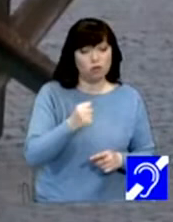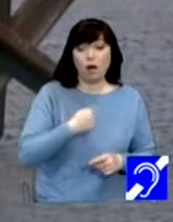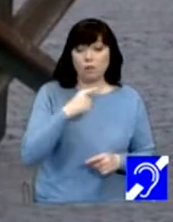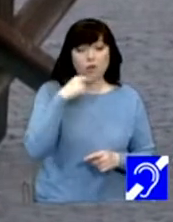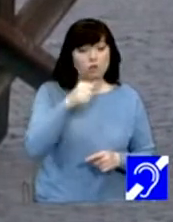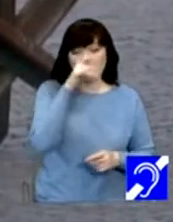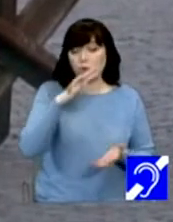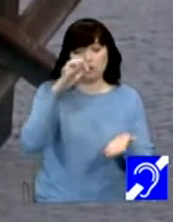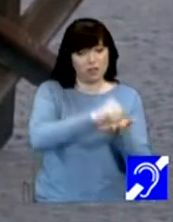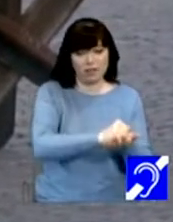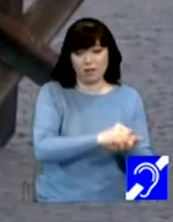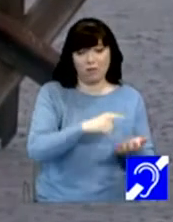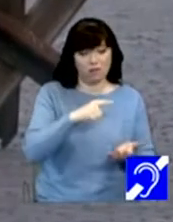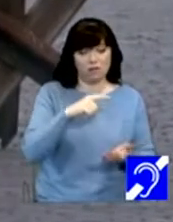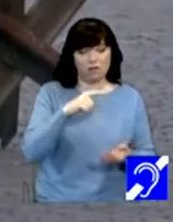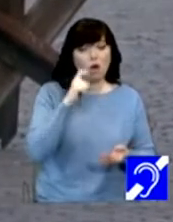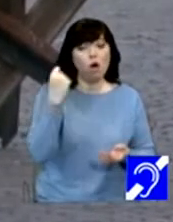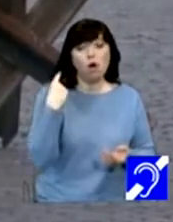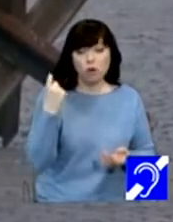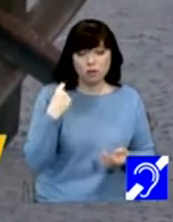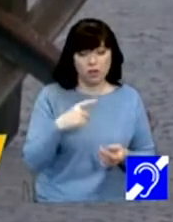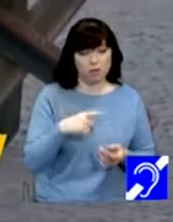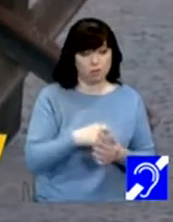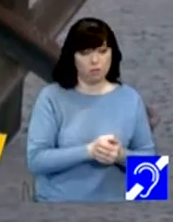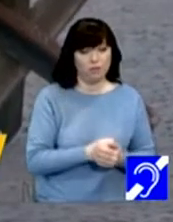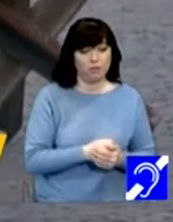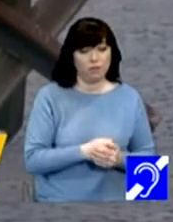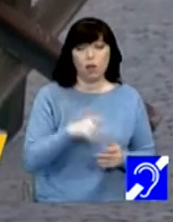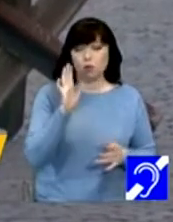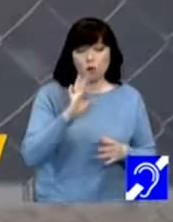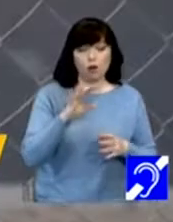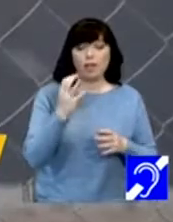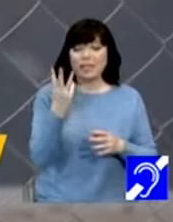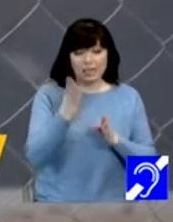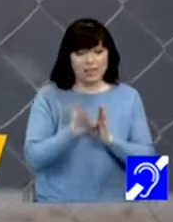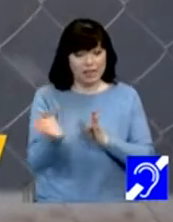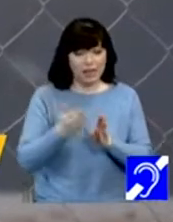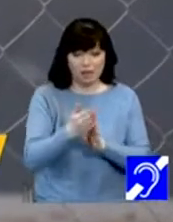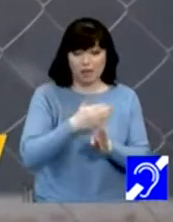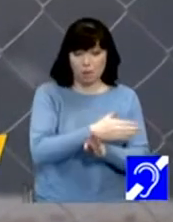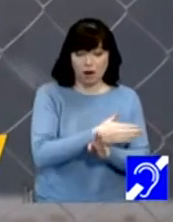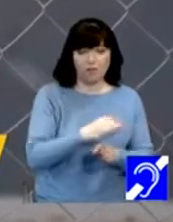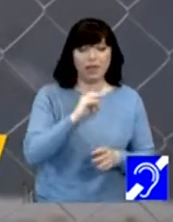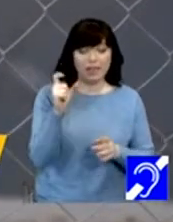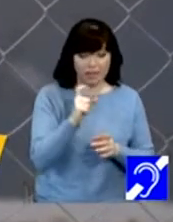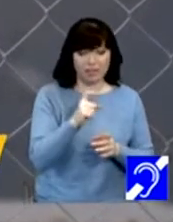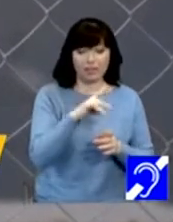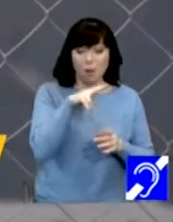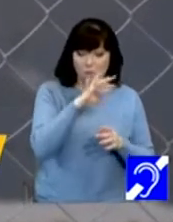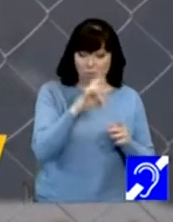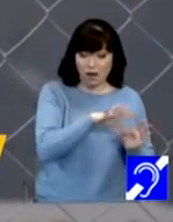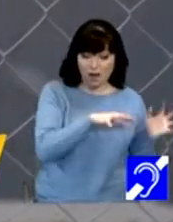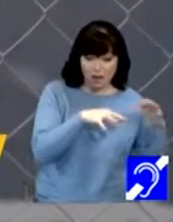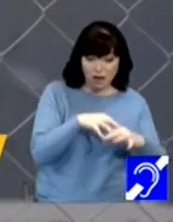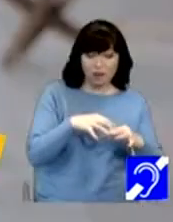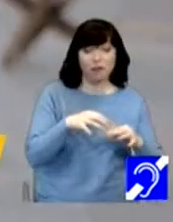ocupa Odessa decât cu pierderi uriașe și atacând pe 3 direcții: dinspre est, aducând trupe din Transnistria în nord-est